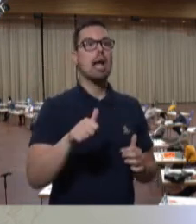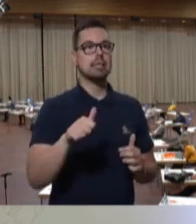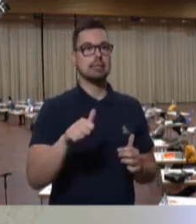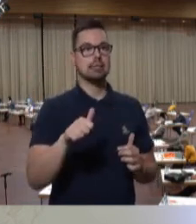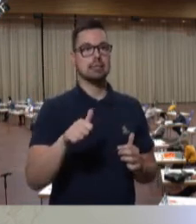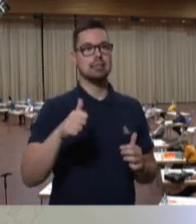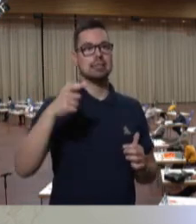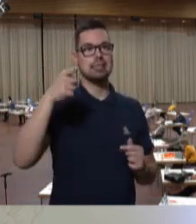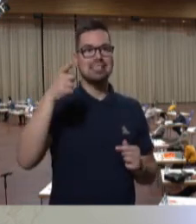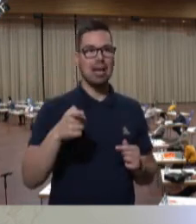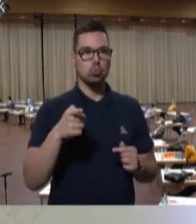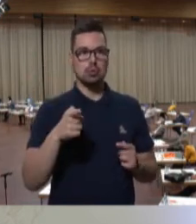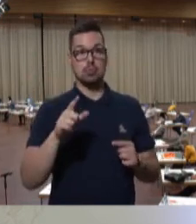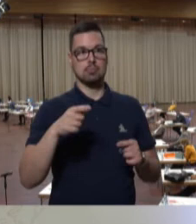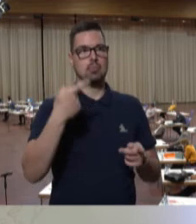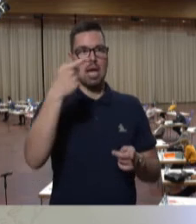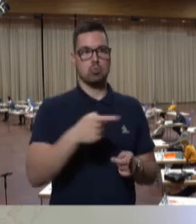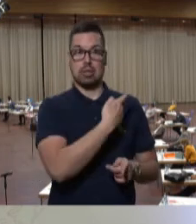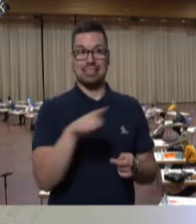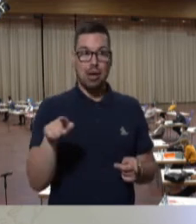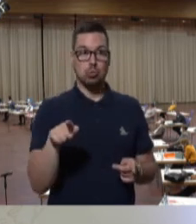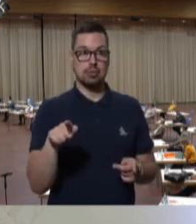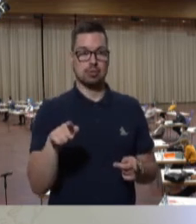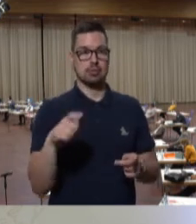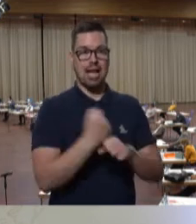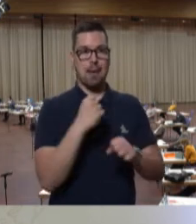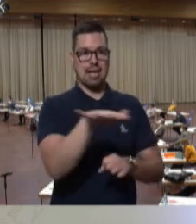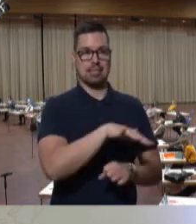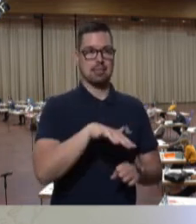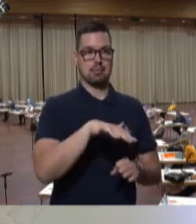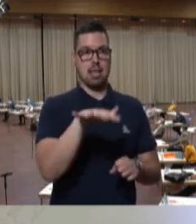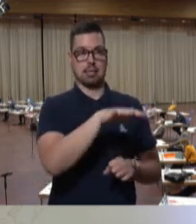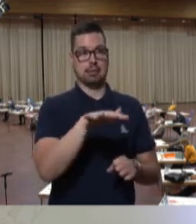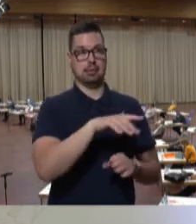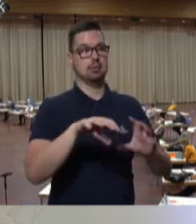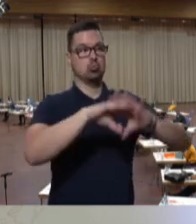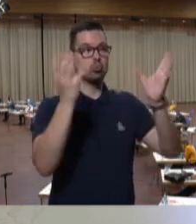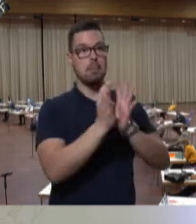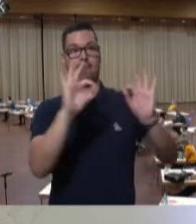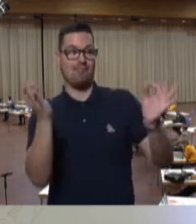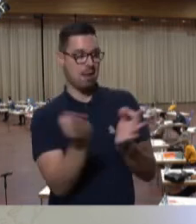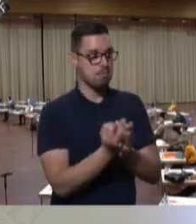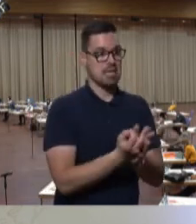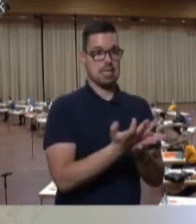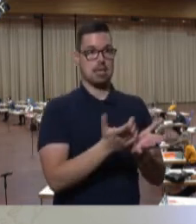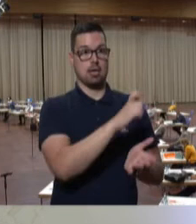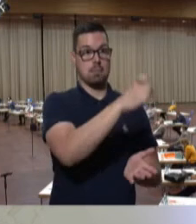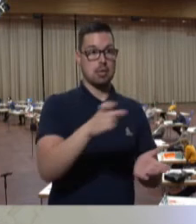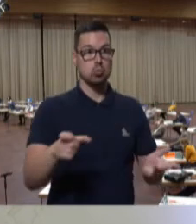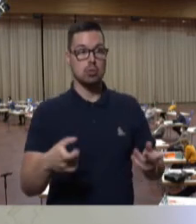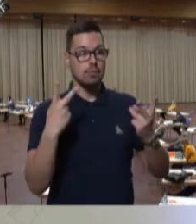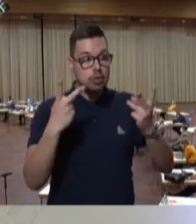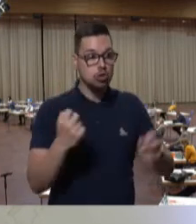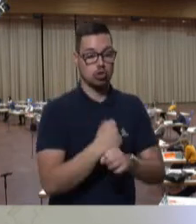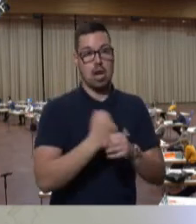Automobilindustrie allein. Diese Beschäftigten sorgen gemeinsam mit ihren Betriebsräten, Gewerkschaften, Unternehmensleitung für eine